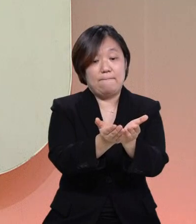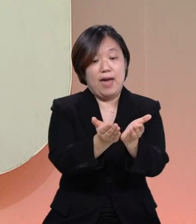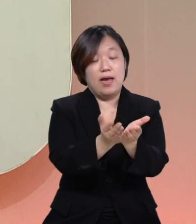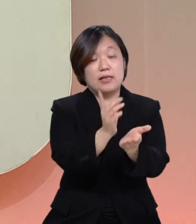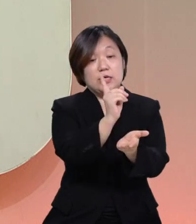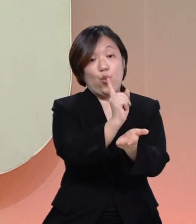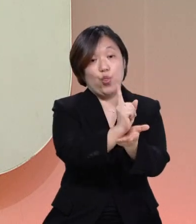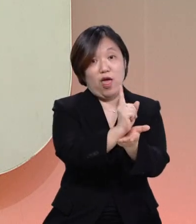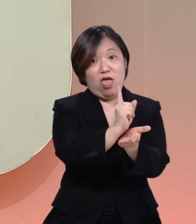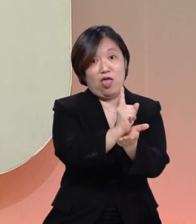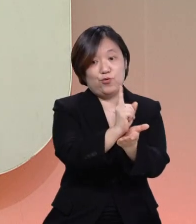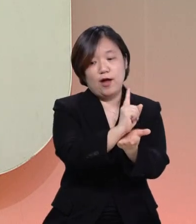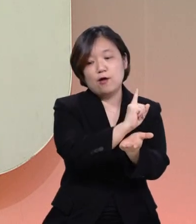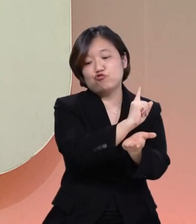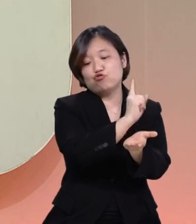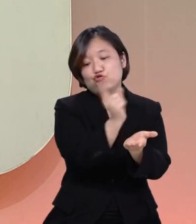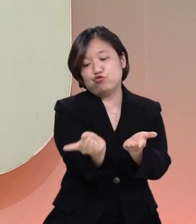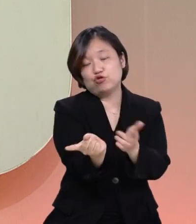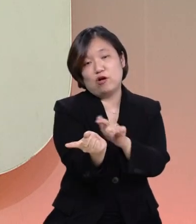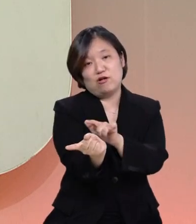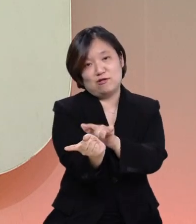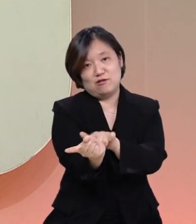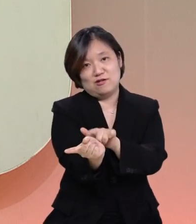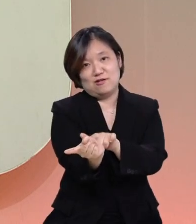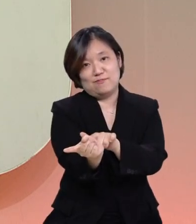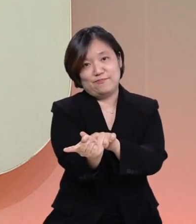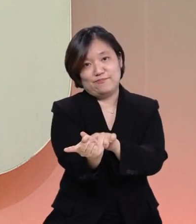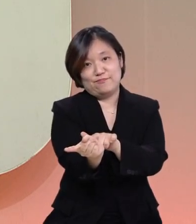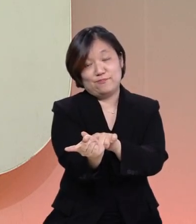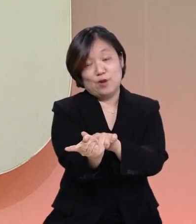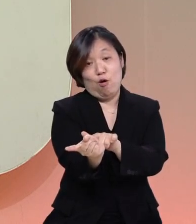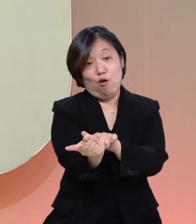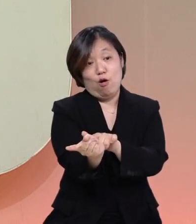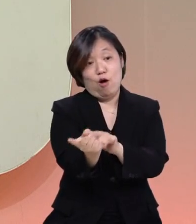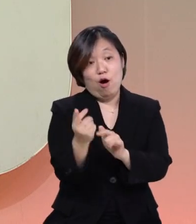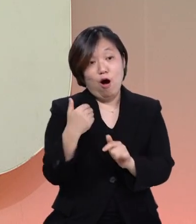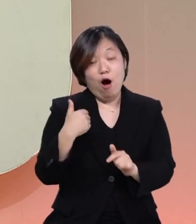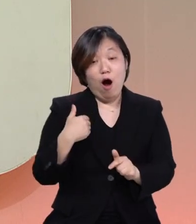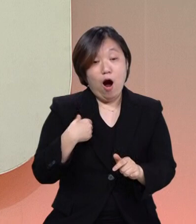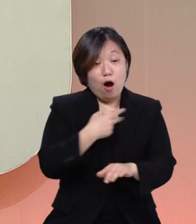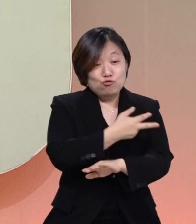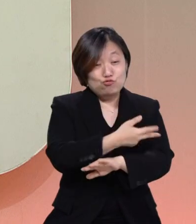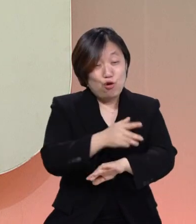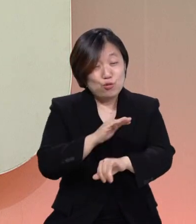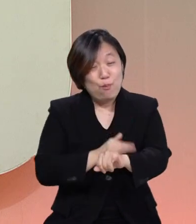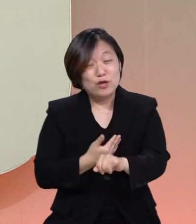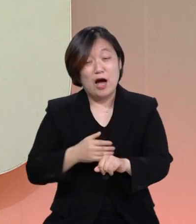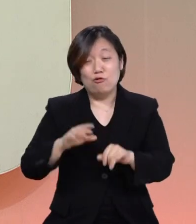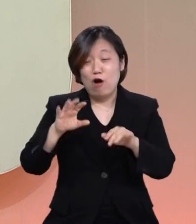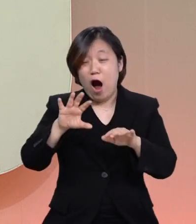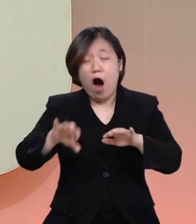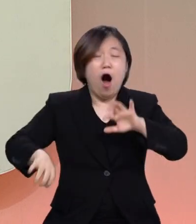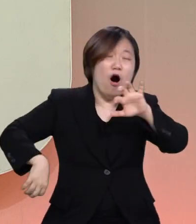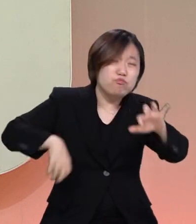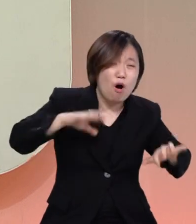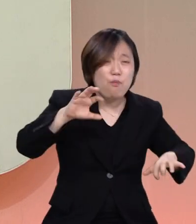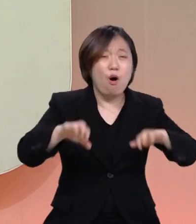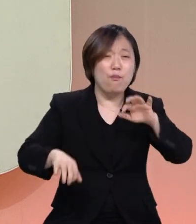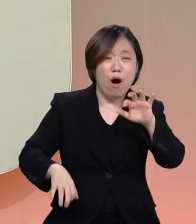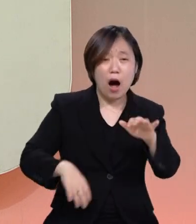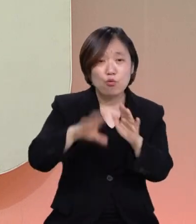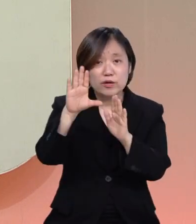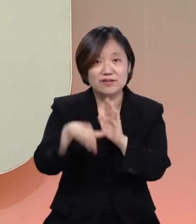때가 툭하고 떨어져 가지고 하필 왜 빠져있는 자기들 앞에 툭하고 그 왕 때가 툭하고 이제